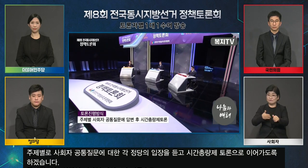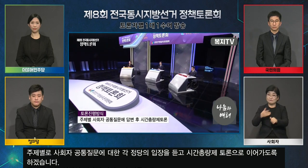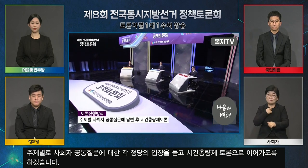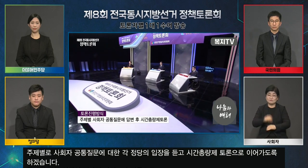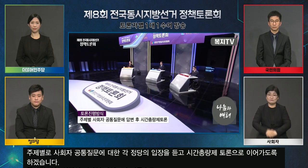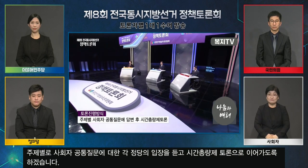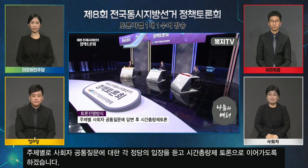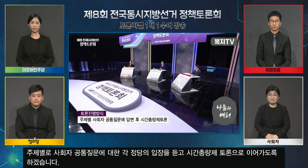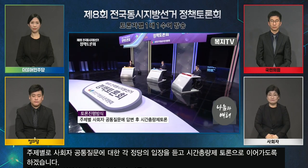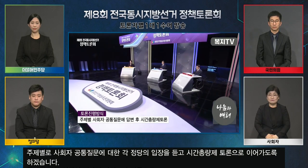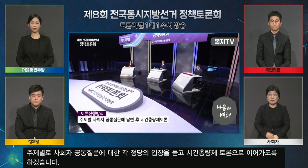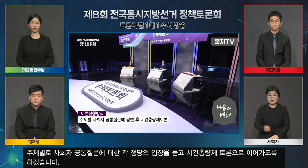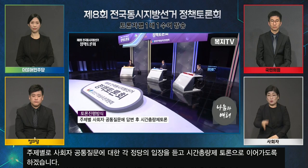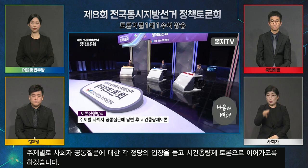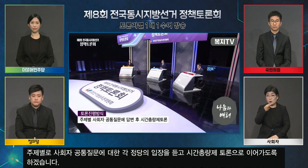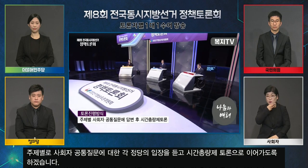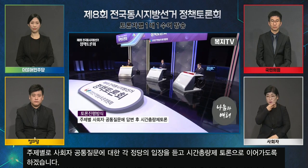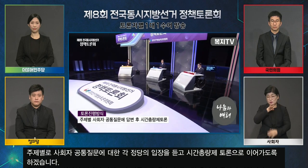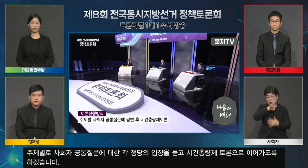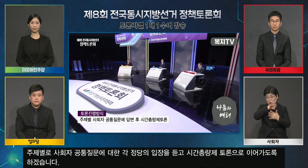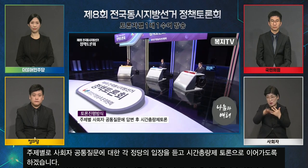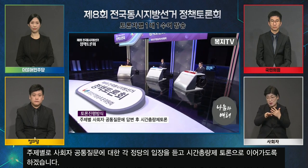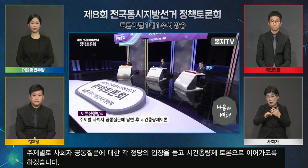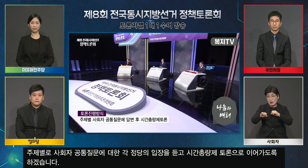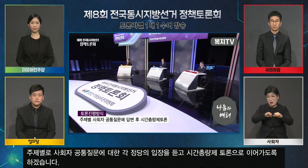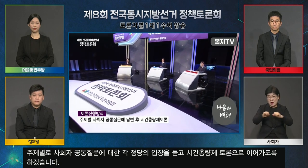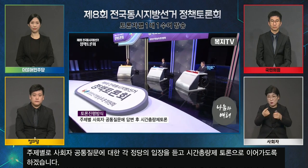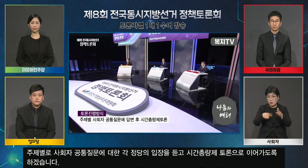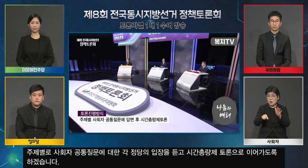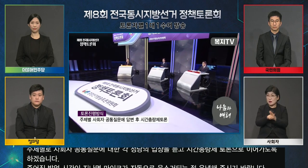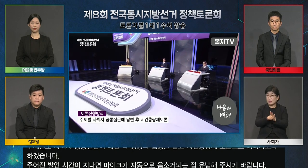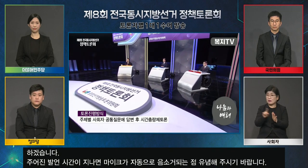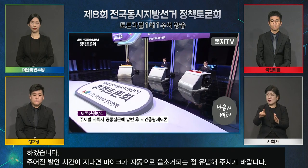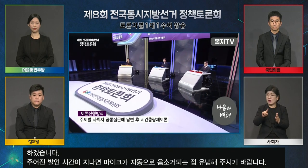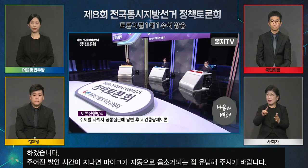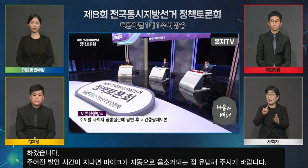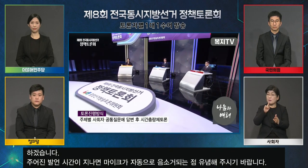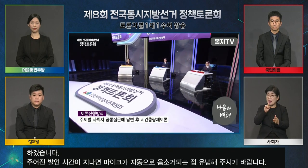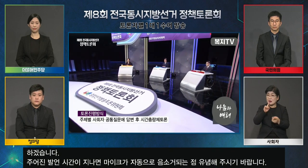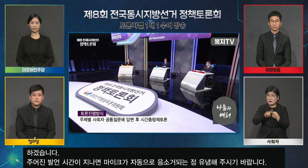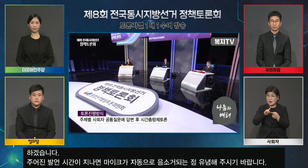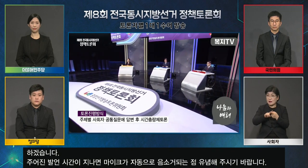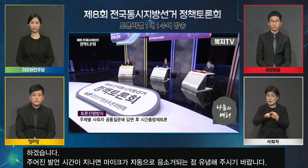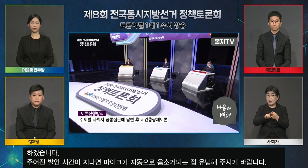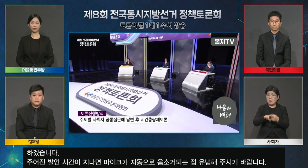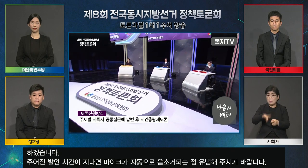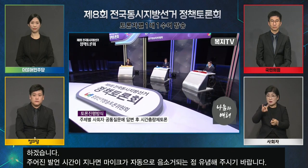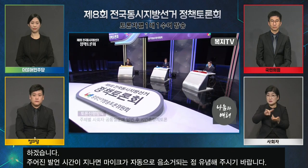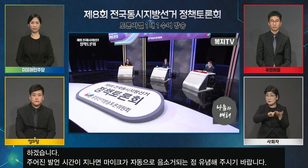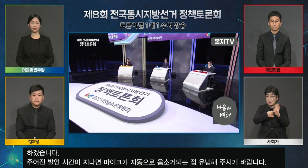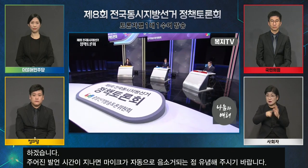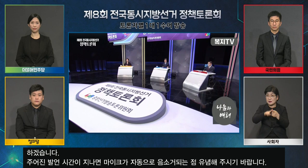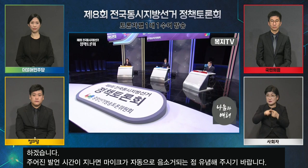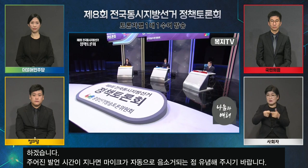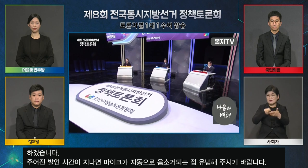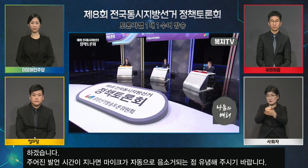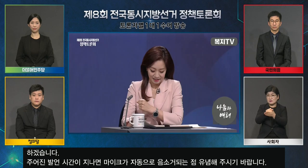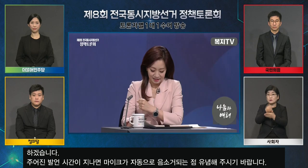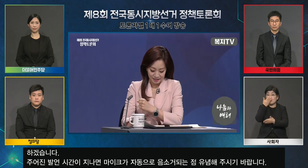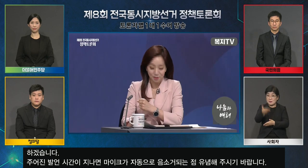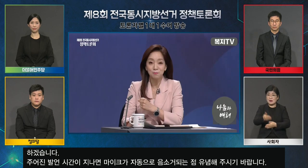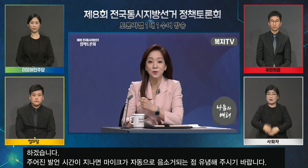그리고 효율적인 진행을 위해서 제가 발언할 토론자를 지정할 수도 있다는 점 알려드리겠습니다.